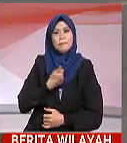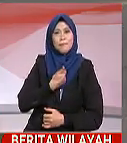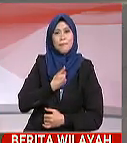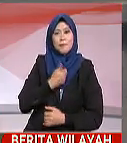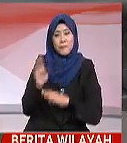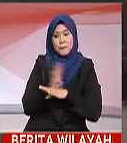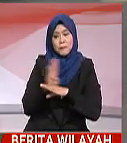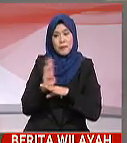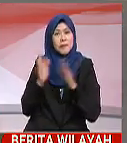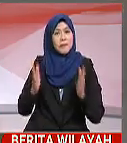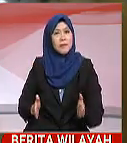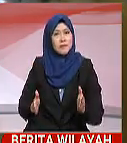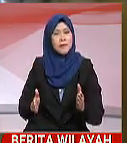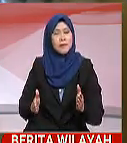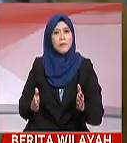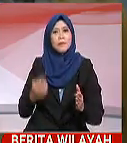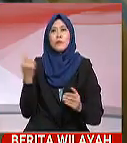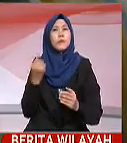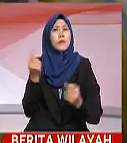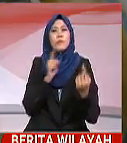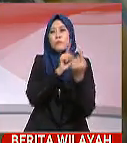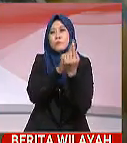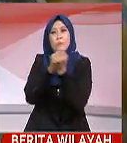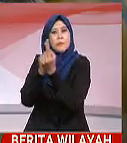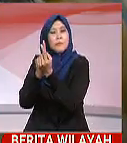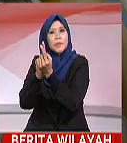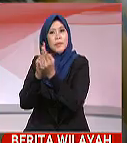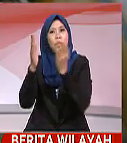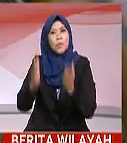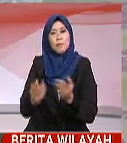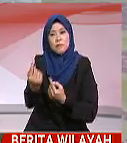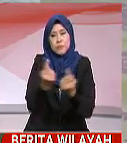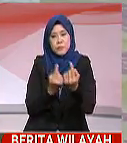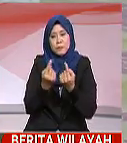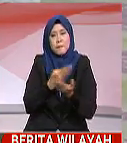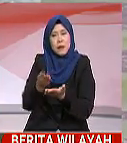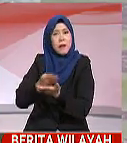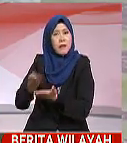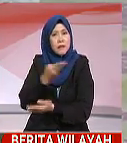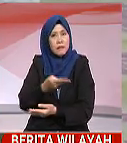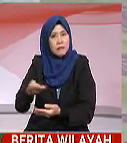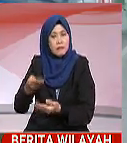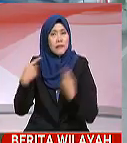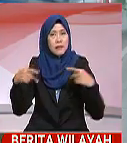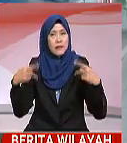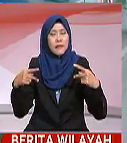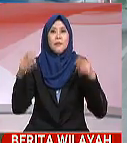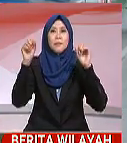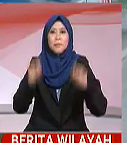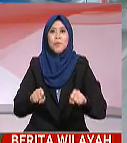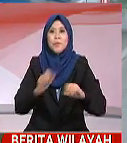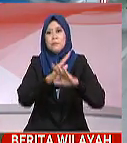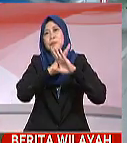seorang peniaga, sebab kami kan selalu terdedah dengan keadaan customer yang selalu datang di kedai, semoga dapat melindungi kami daripada